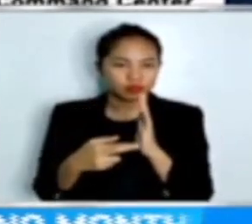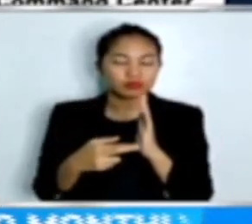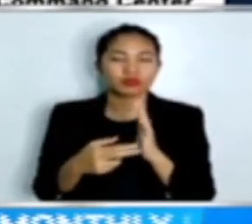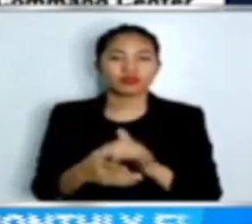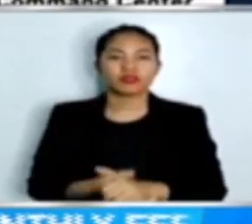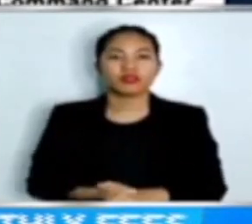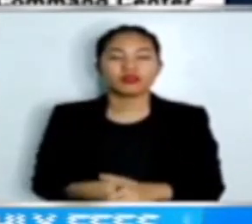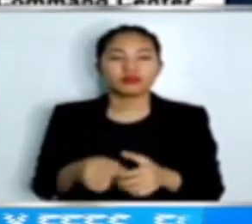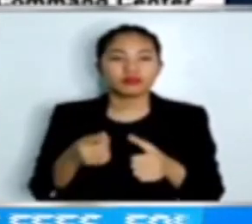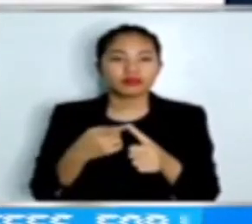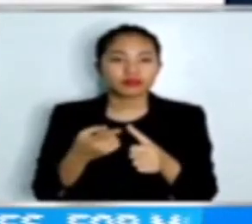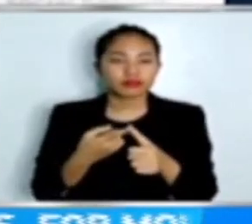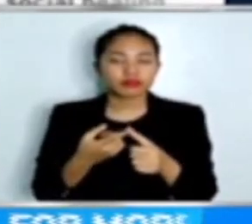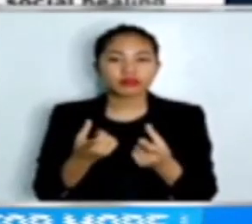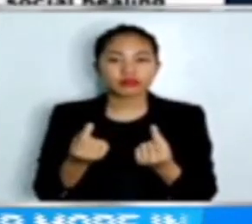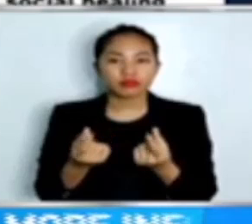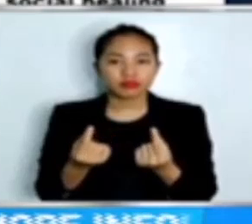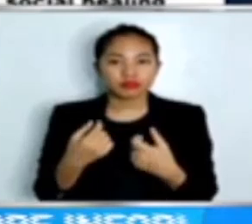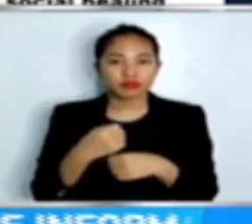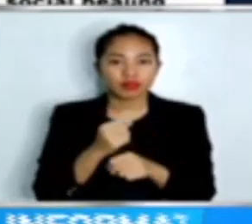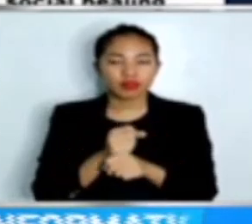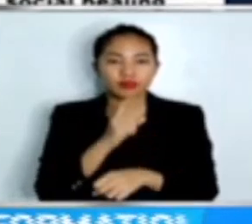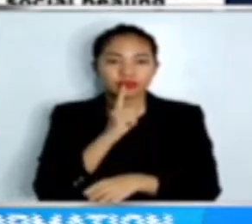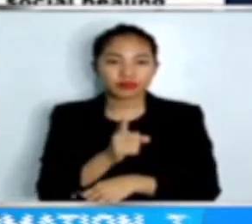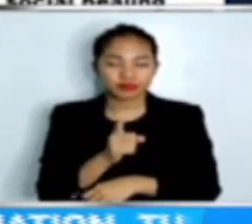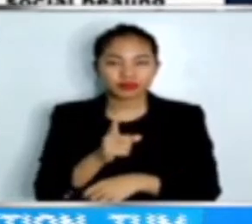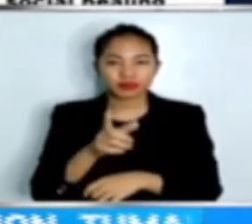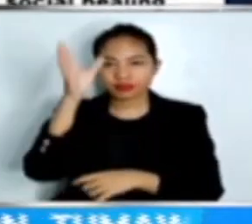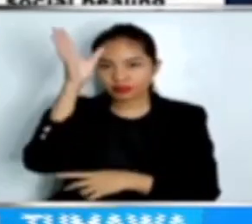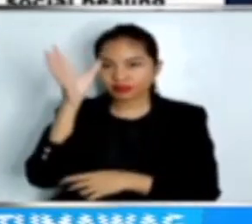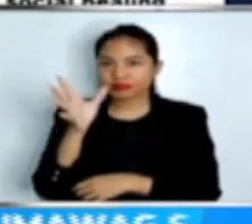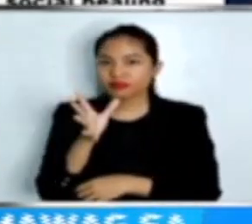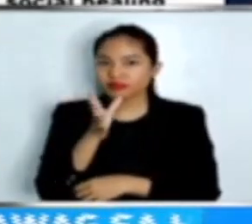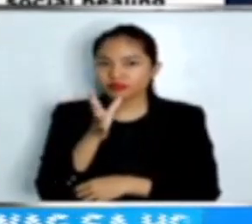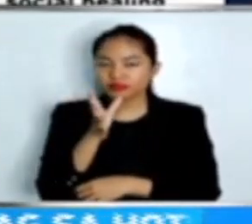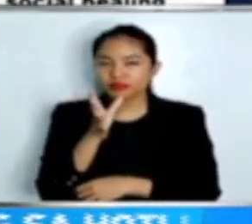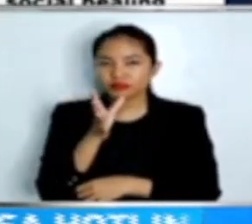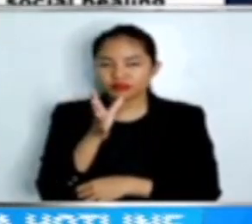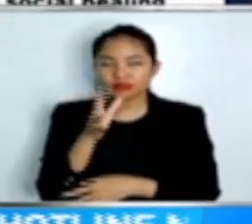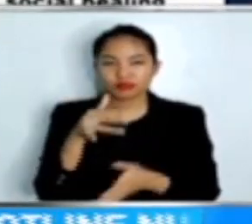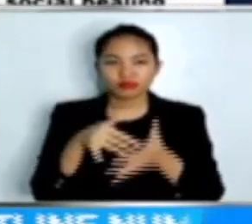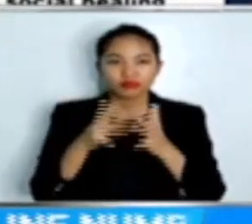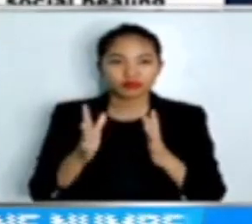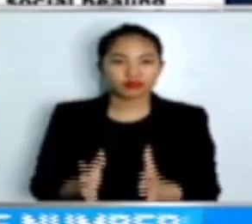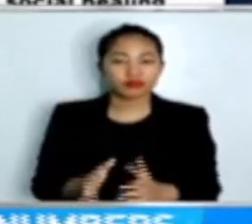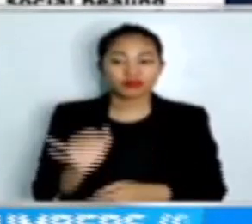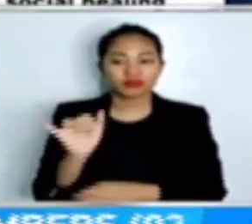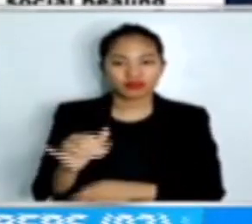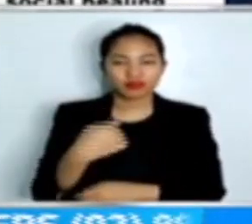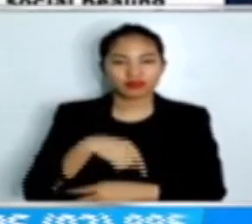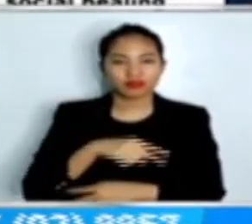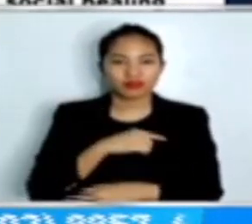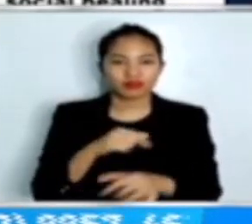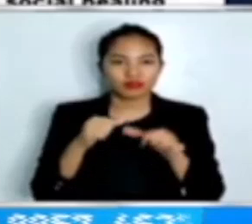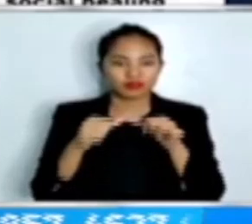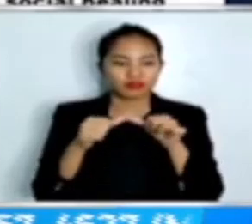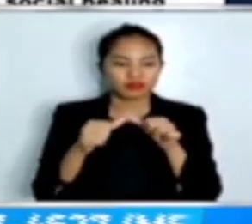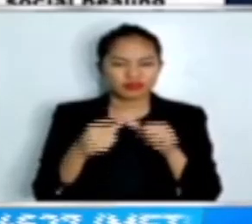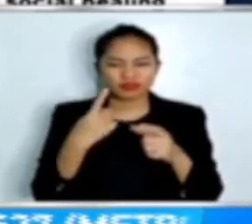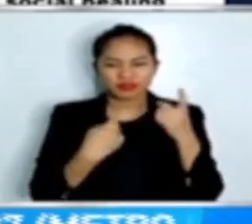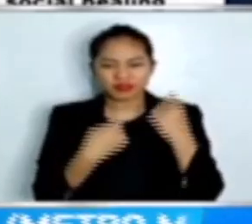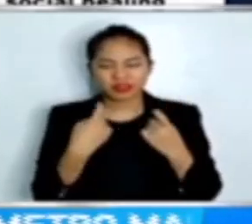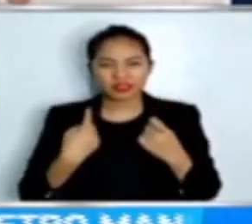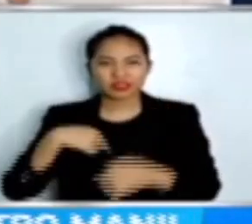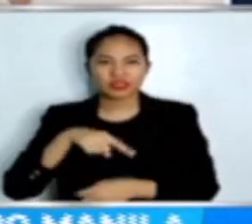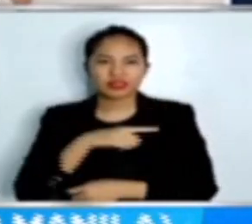na ma-assure ay yung mga magulang ng mga bata, ng mga estudyante. At yan din po ang patuloy na tinatanong sa amin. Kadalasan